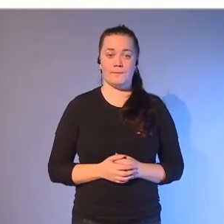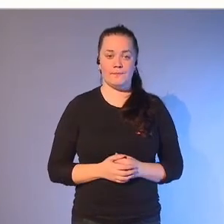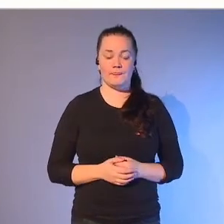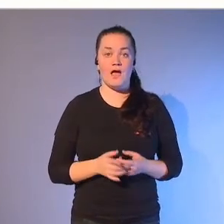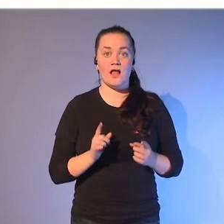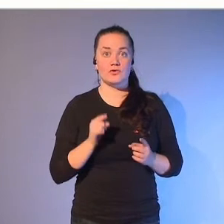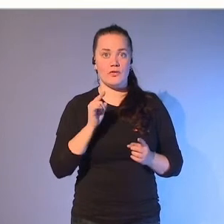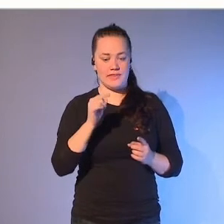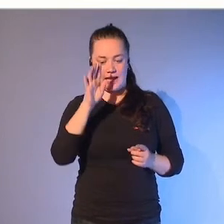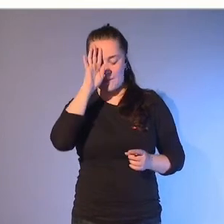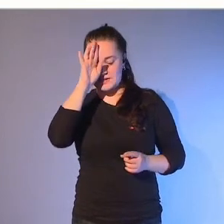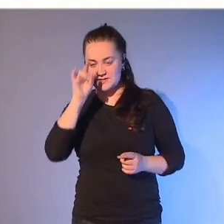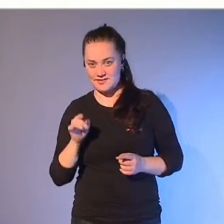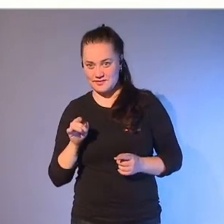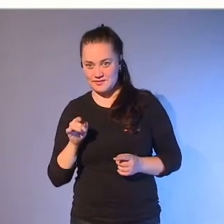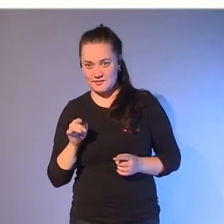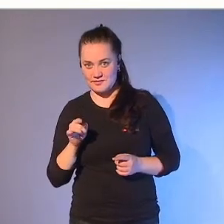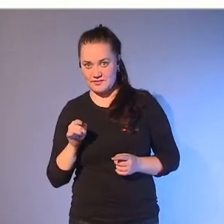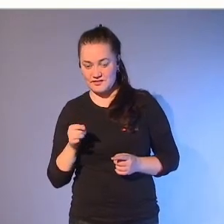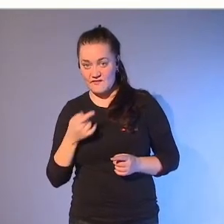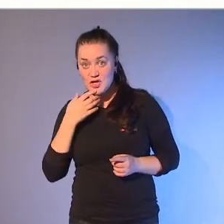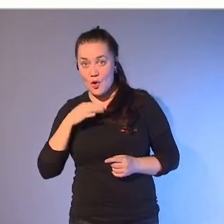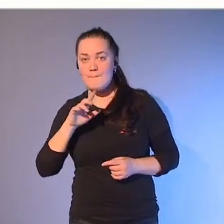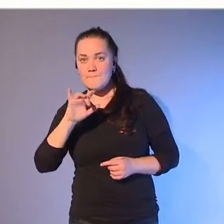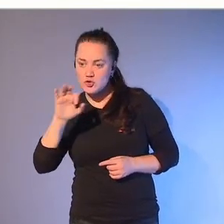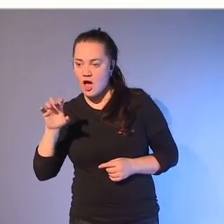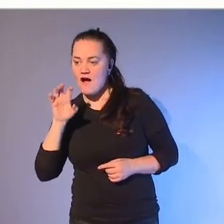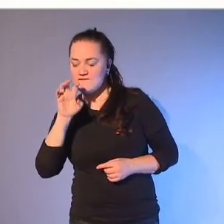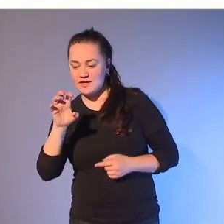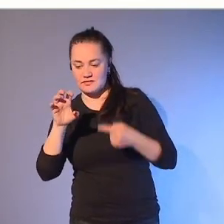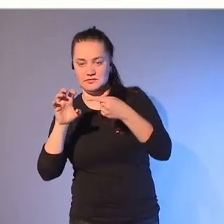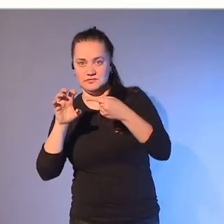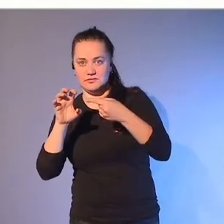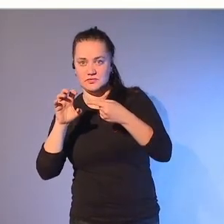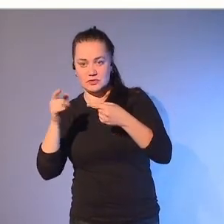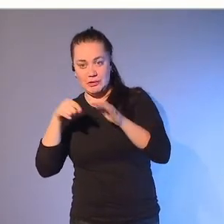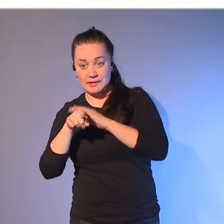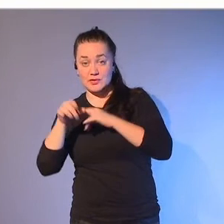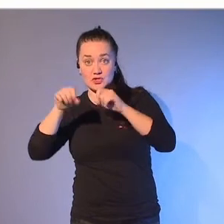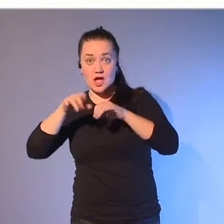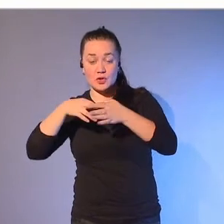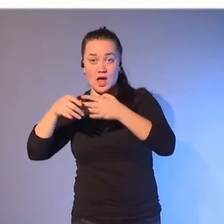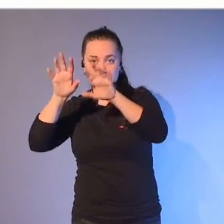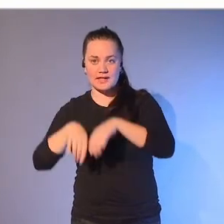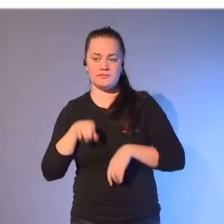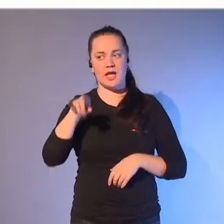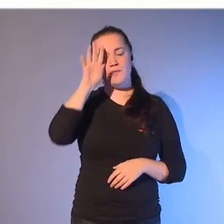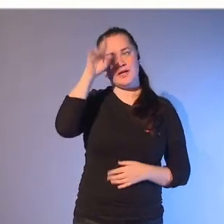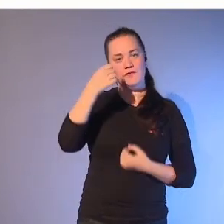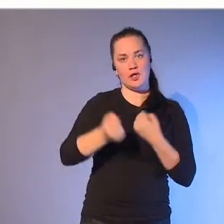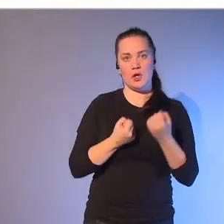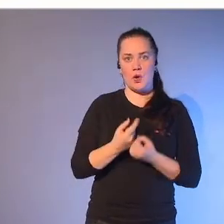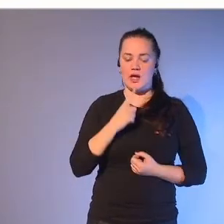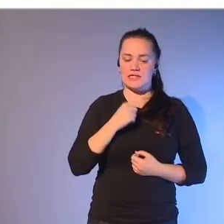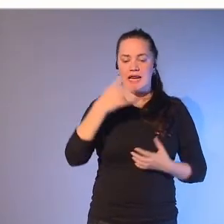Altså denne oppfinnelsen, og da snakker vi jo nå om bokstaven som er kommet inn, og man kan da begynne å lage tekst. Denne oppfinnelsen vil gjøre